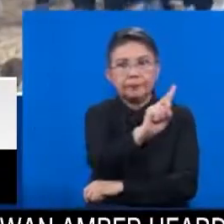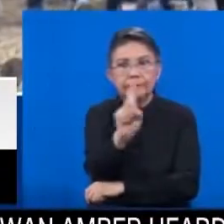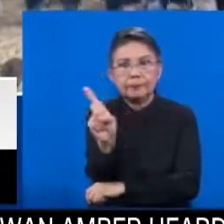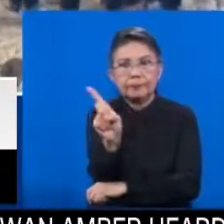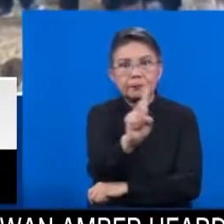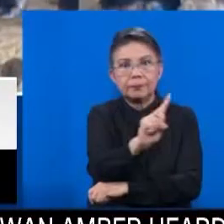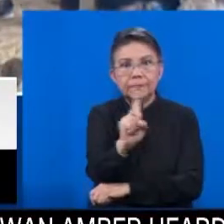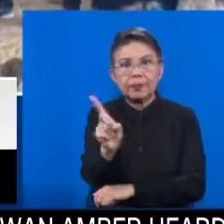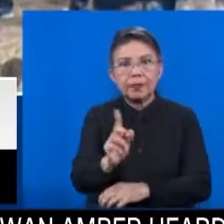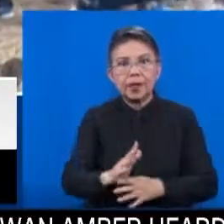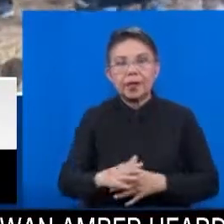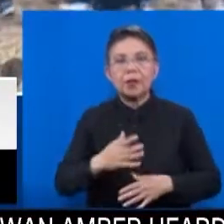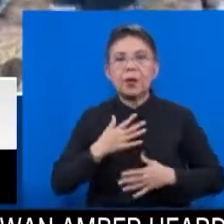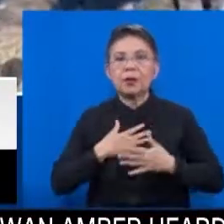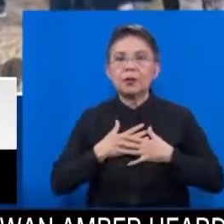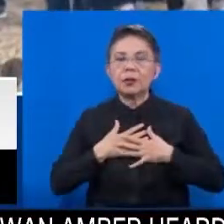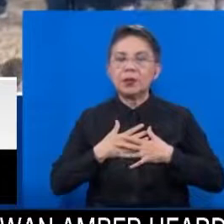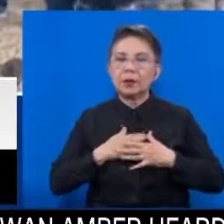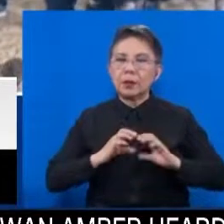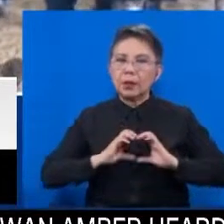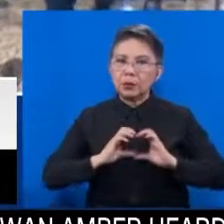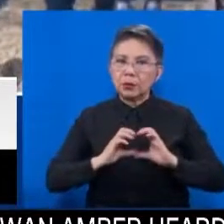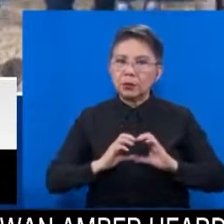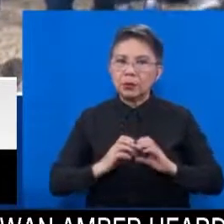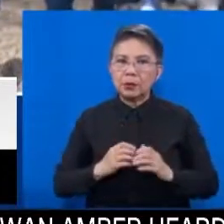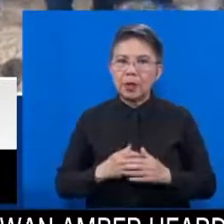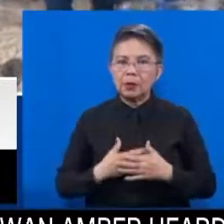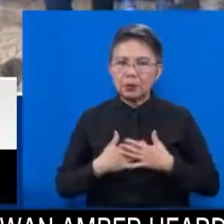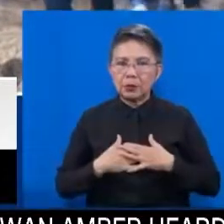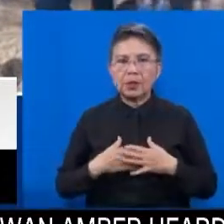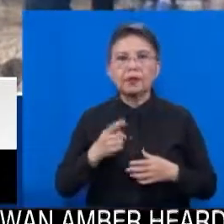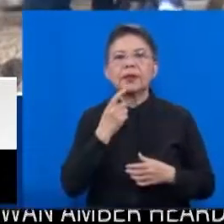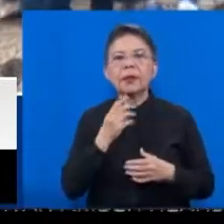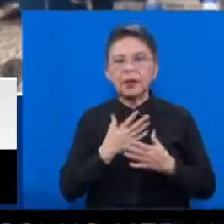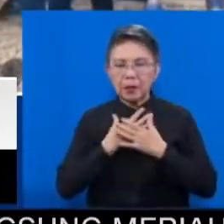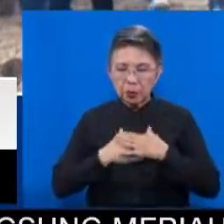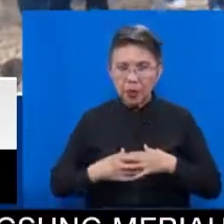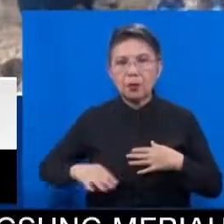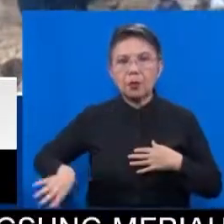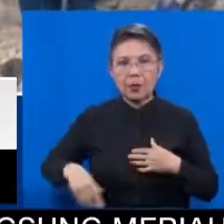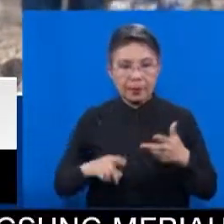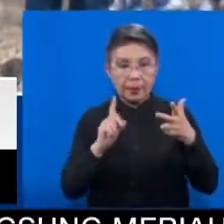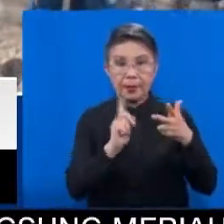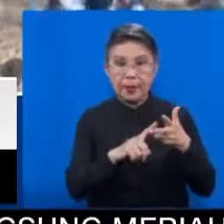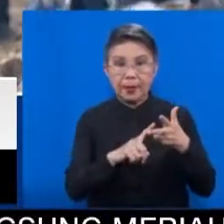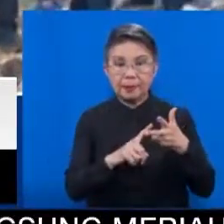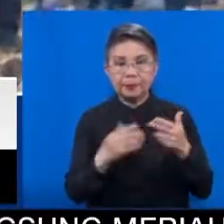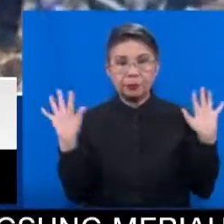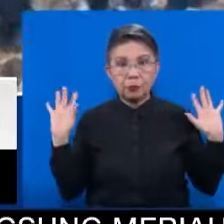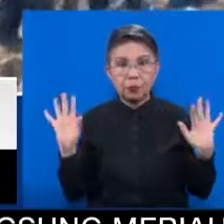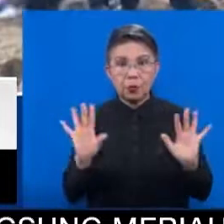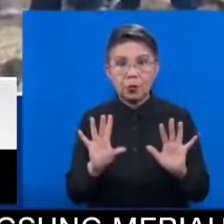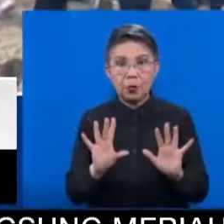untuk menjaga rasa empati dan juga simpatinya terkait dengan kedukaan ini. Yang ketiga, warga ini